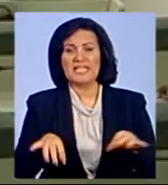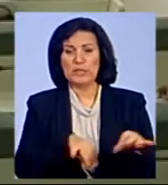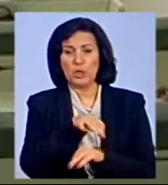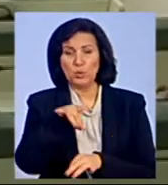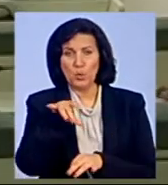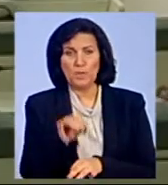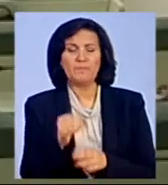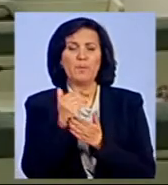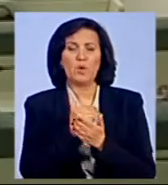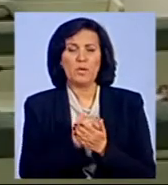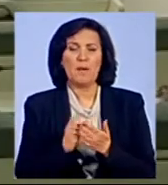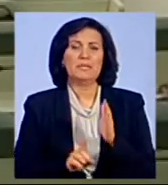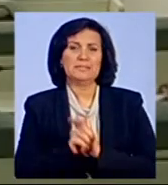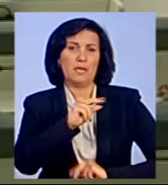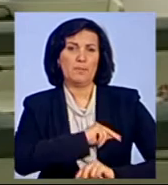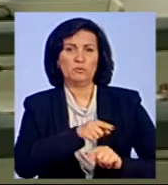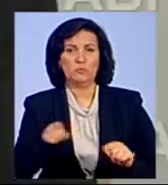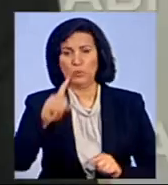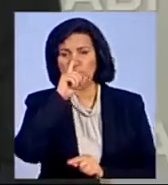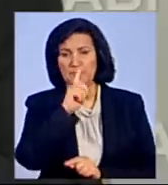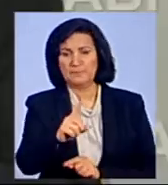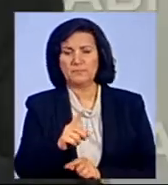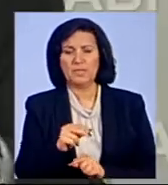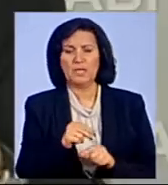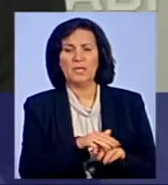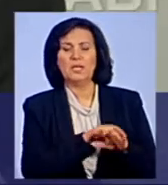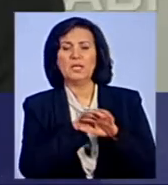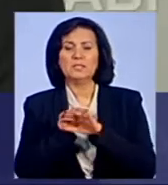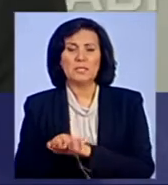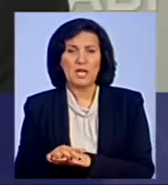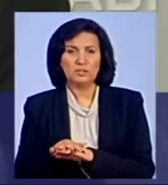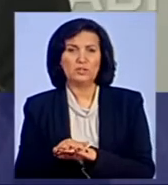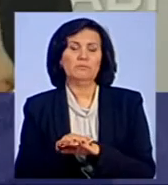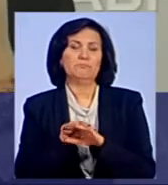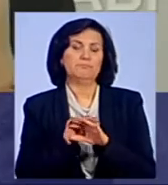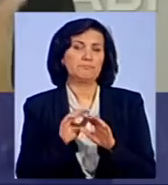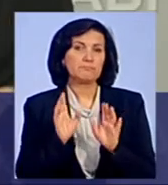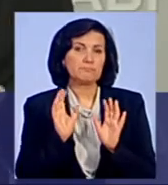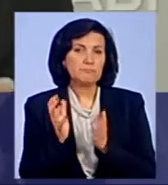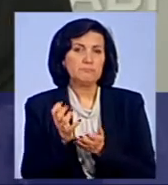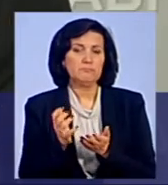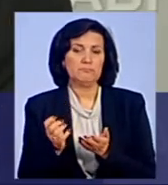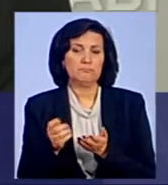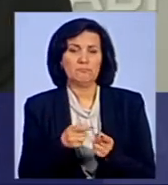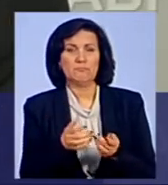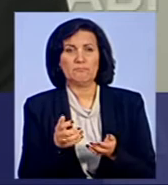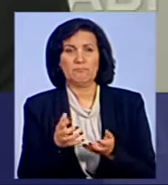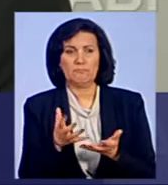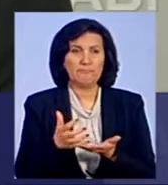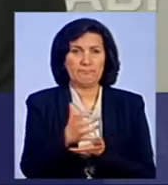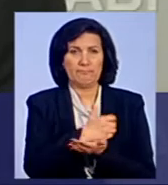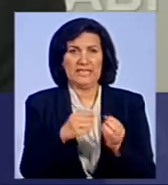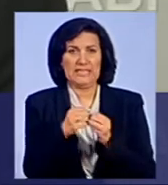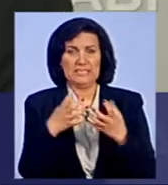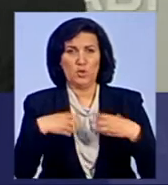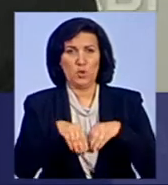Михайла Рабіновича, програма запрацює упродовж місяця. Транші, як правило, збираються по... Збираються по 10 родин